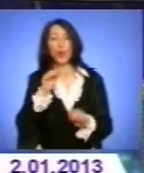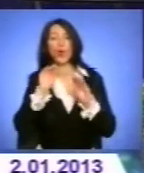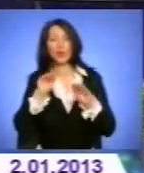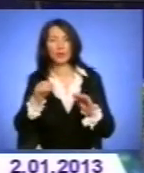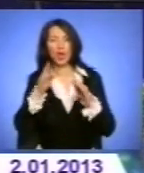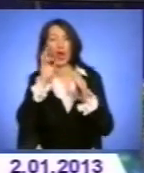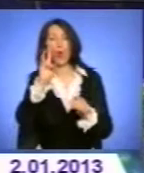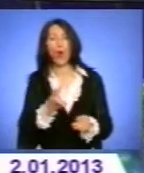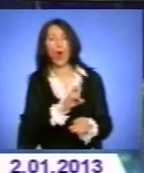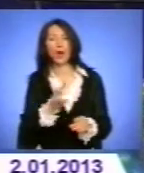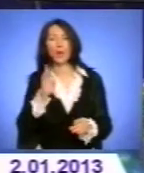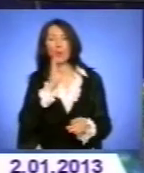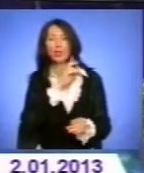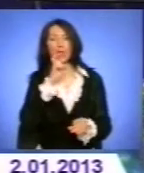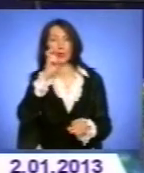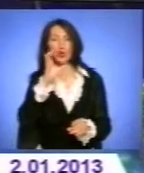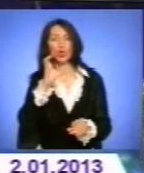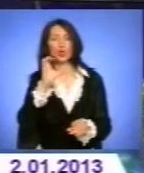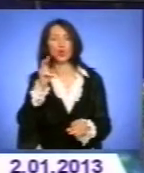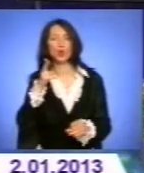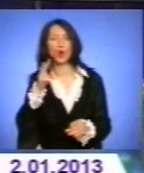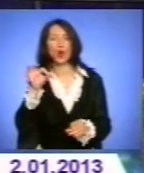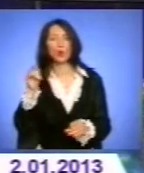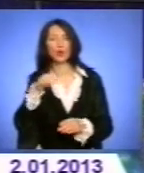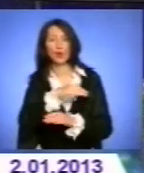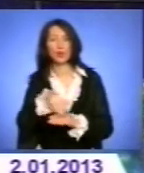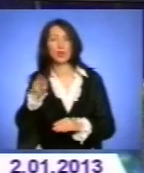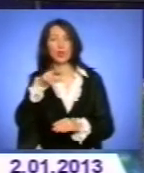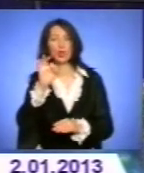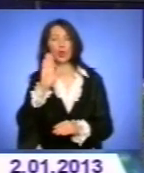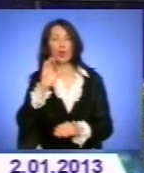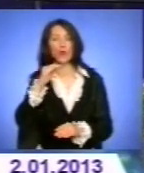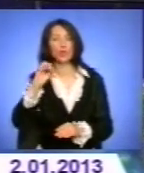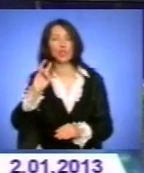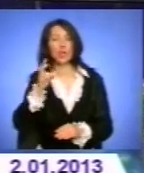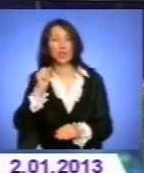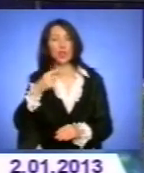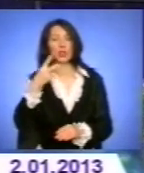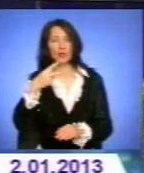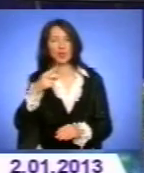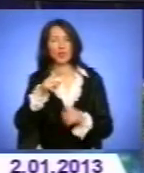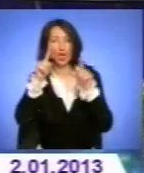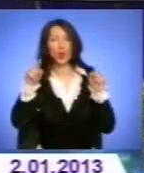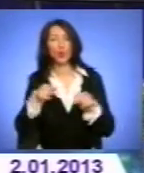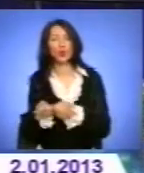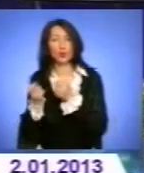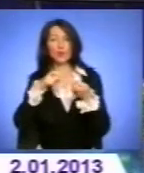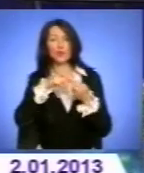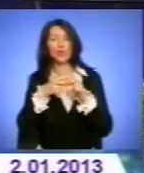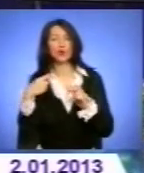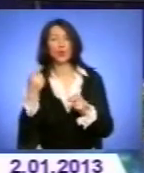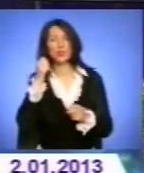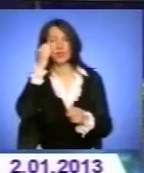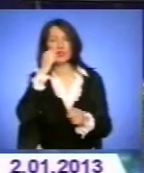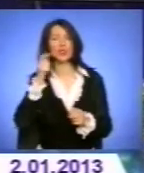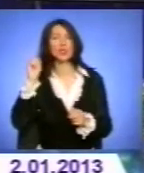Божої Скоропослушності, що на вулиці Довженка, 20. Ікону привезли з Івано-Франківської області, зі старовинного